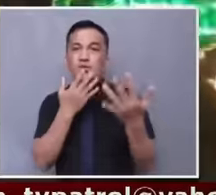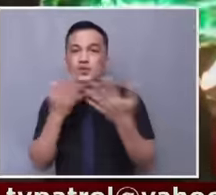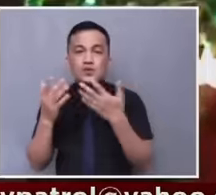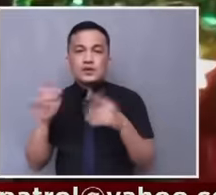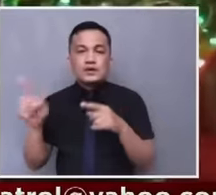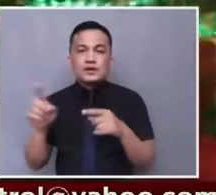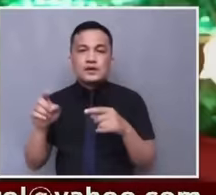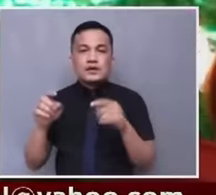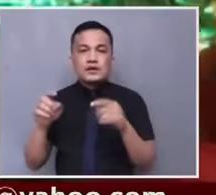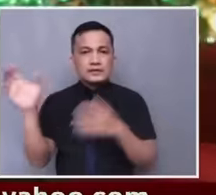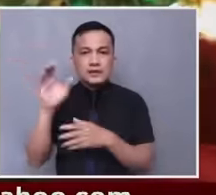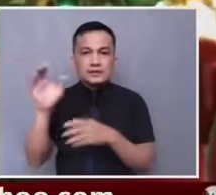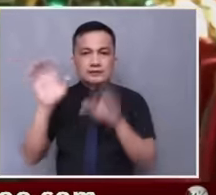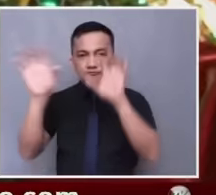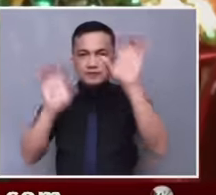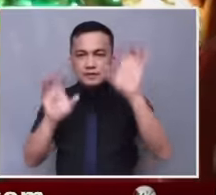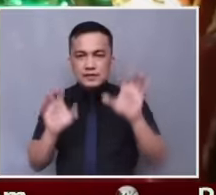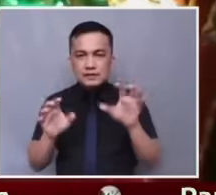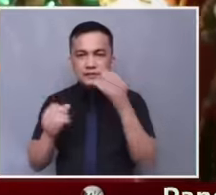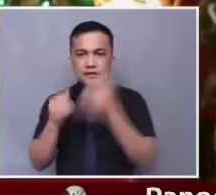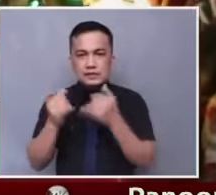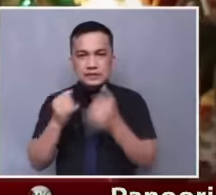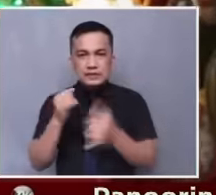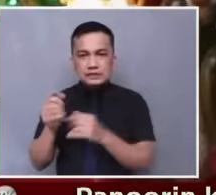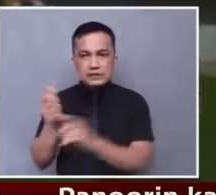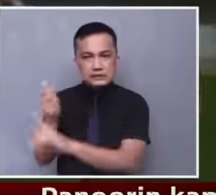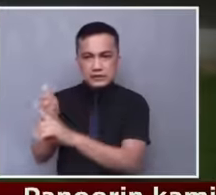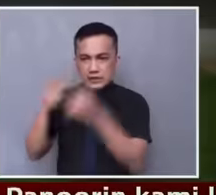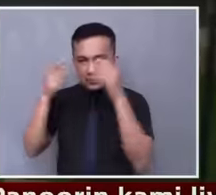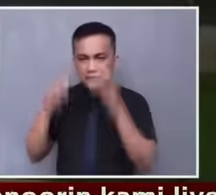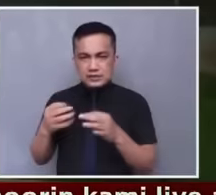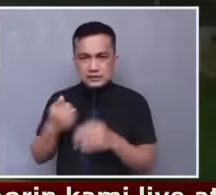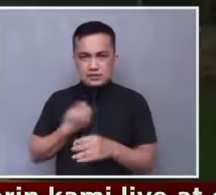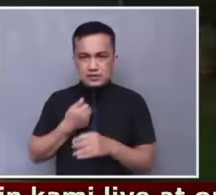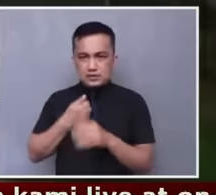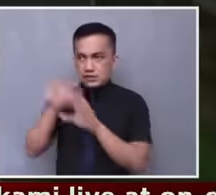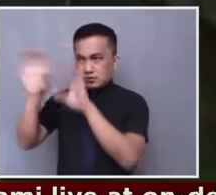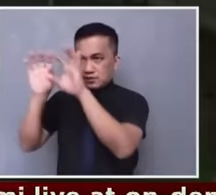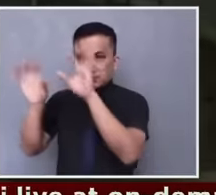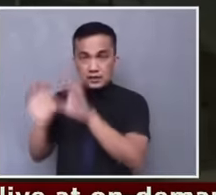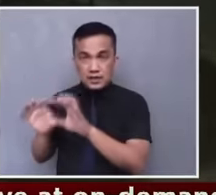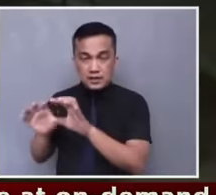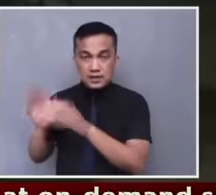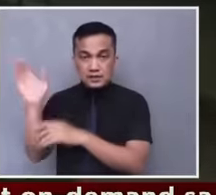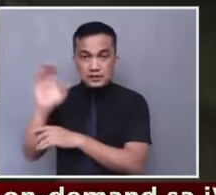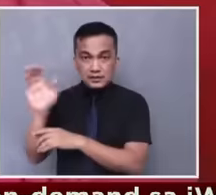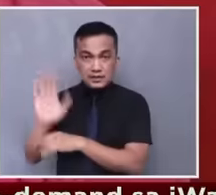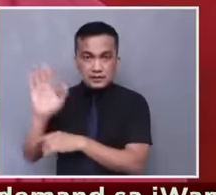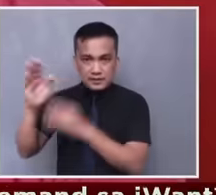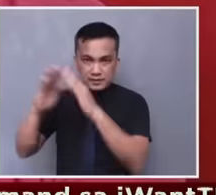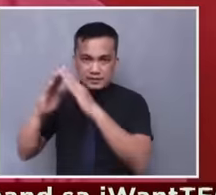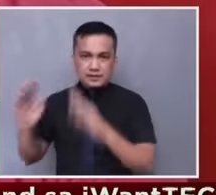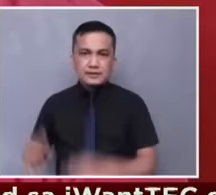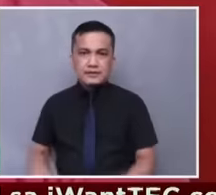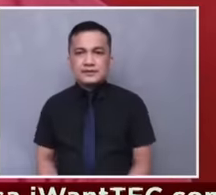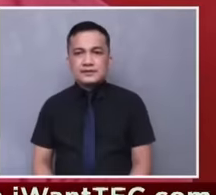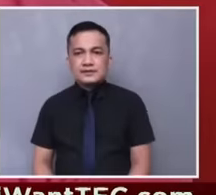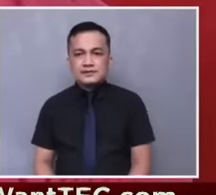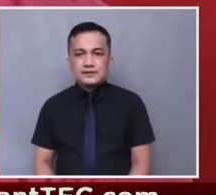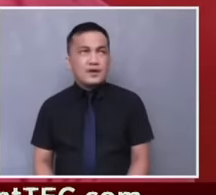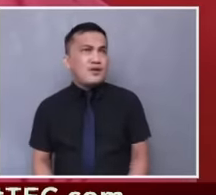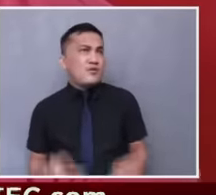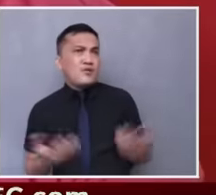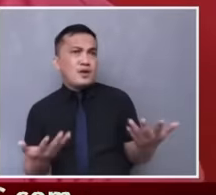decoration hanggang sa magpasya silang lagyan din ng mga pamaskong palamuti ang kanilang bahay. Wala kaming ibang